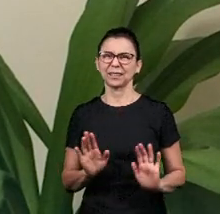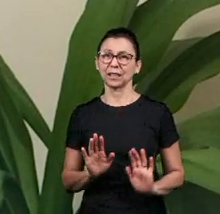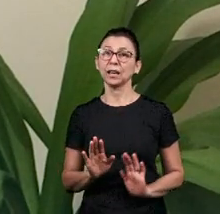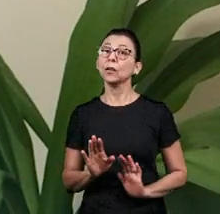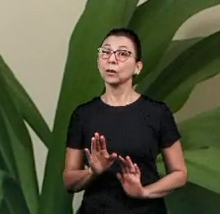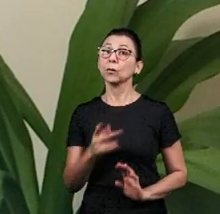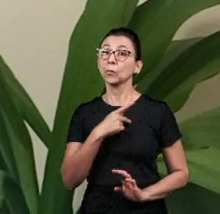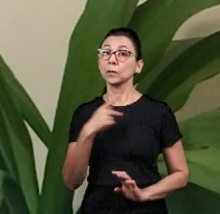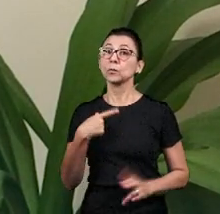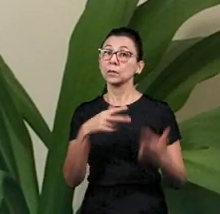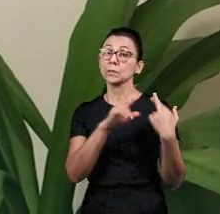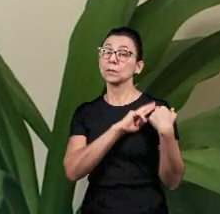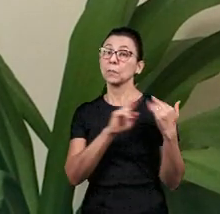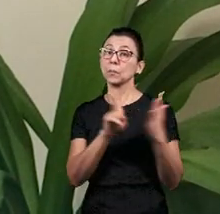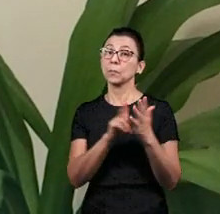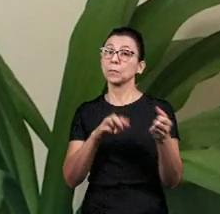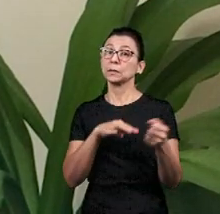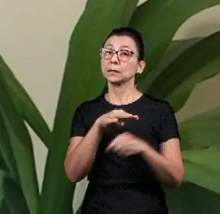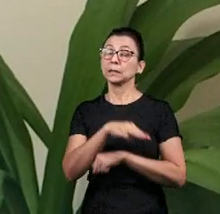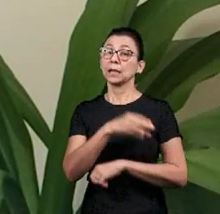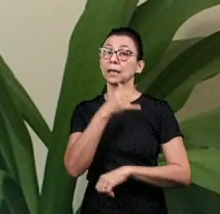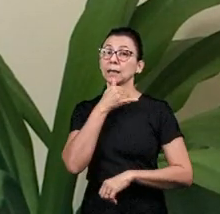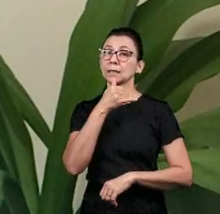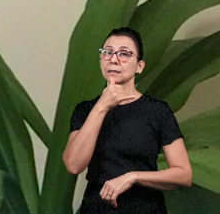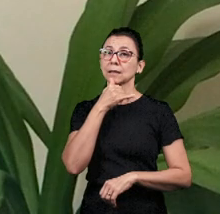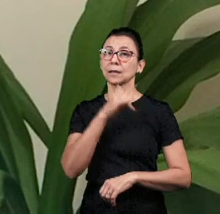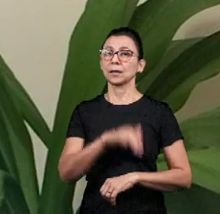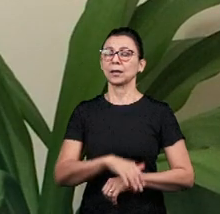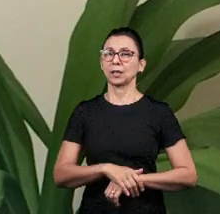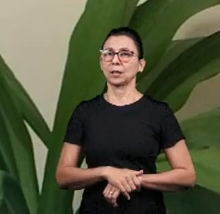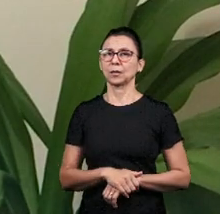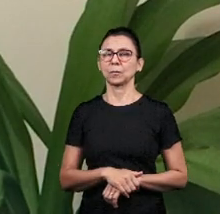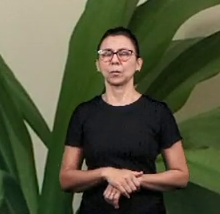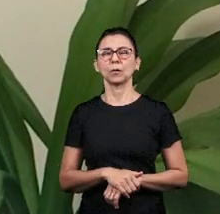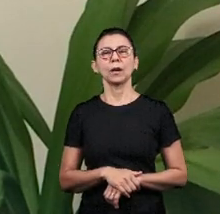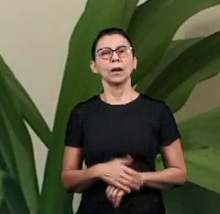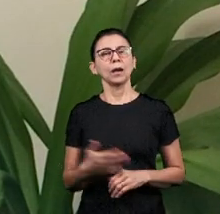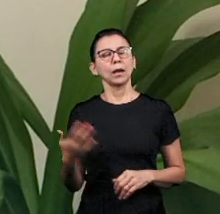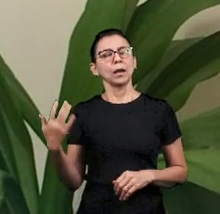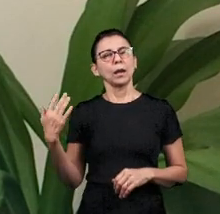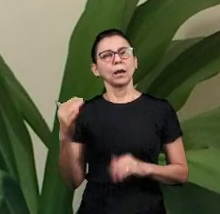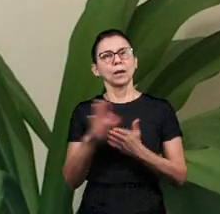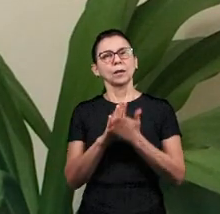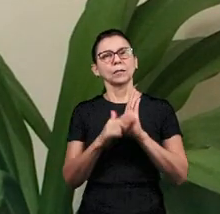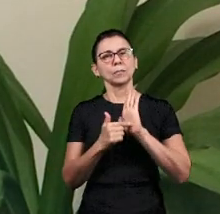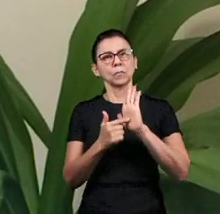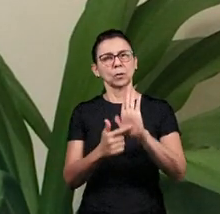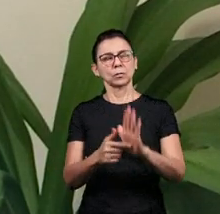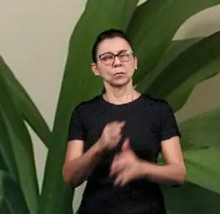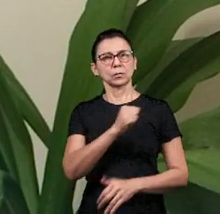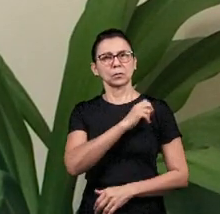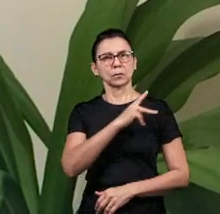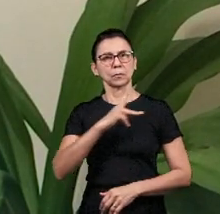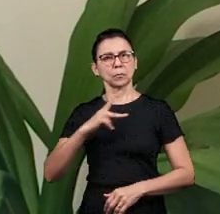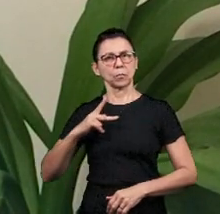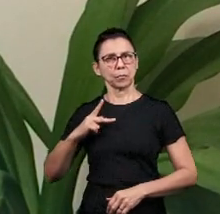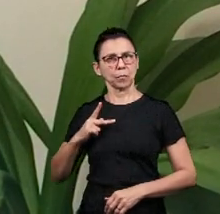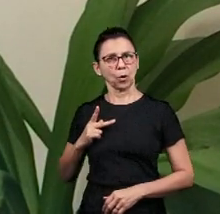ministère, comme par exemple, la parole du Seigneur nous dit que les apôtres, le jour